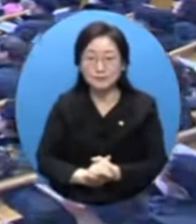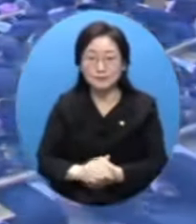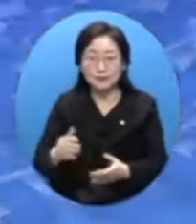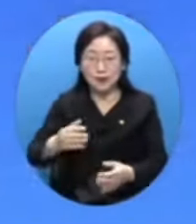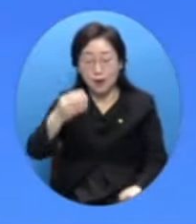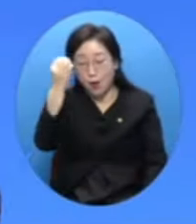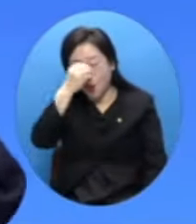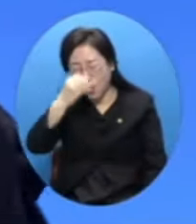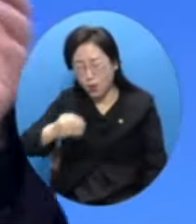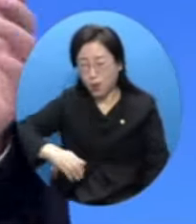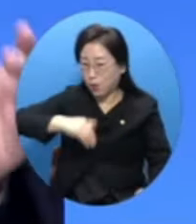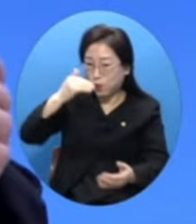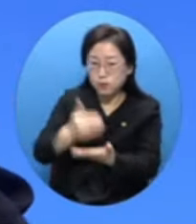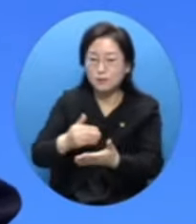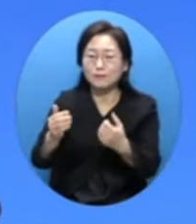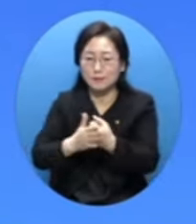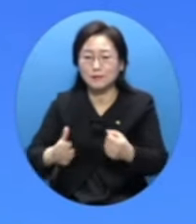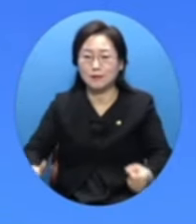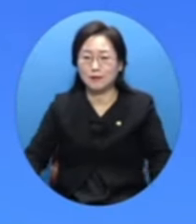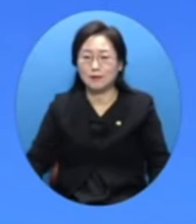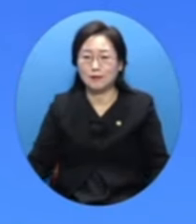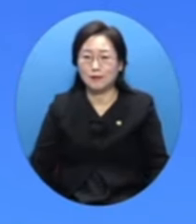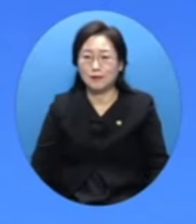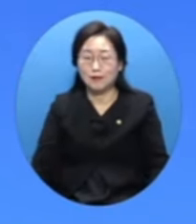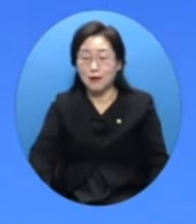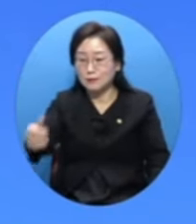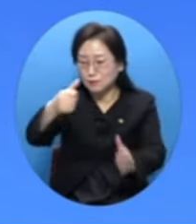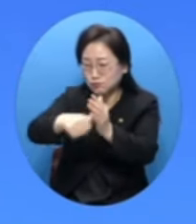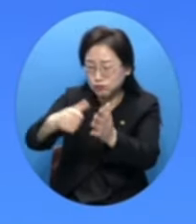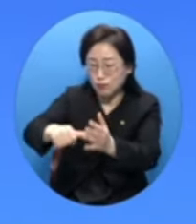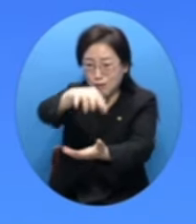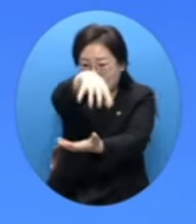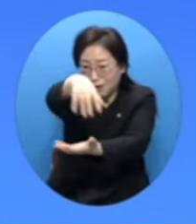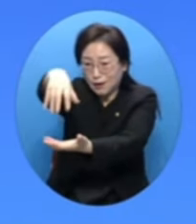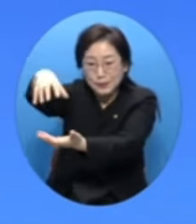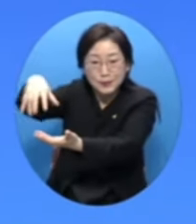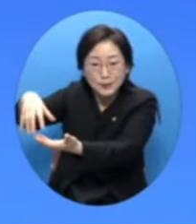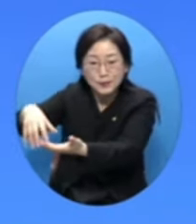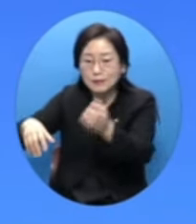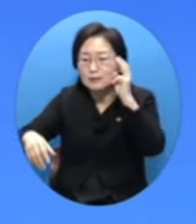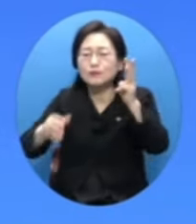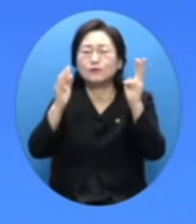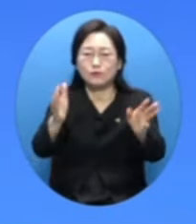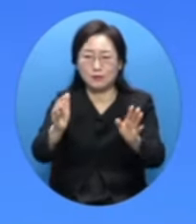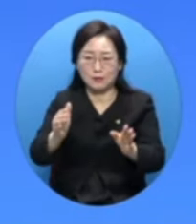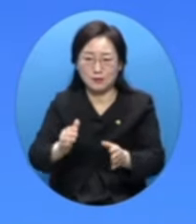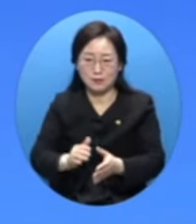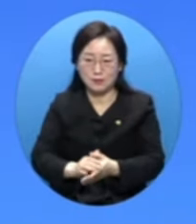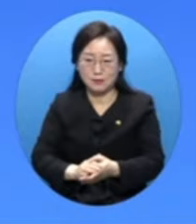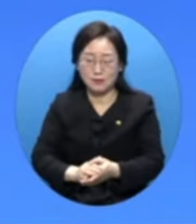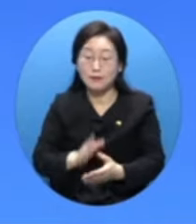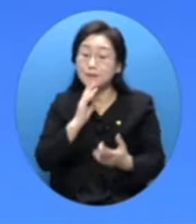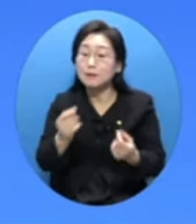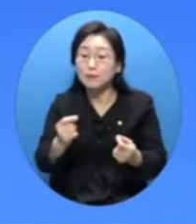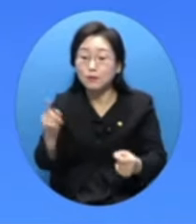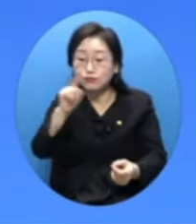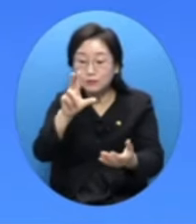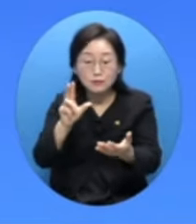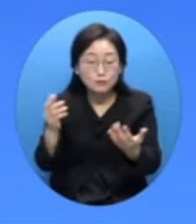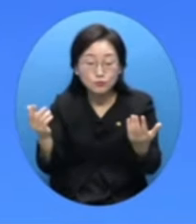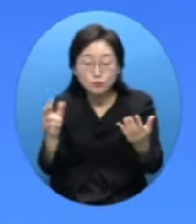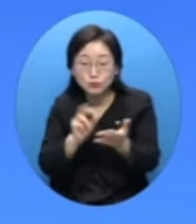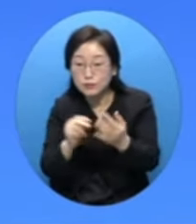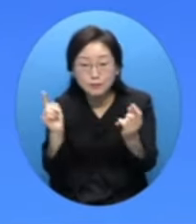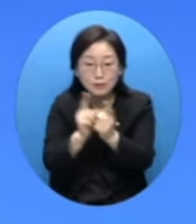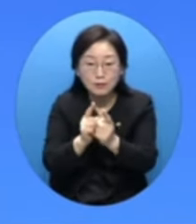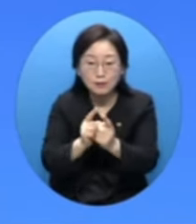얼마나 많은 전리품을 남겨놓았는지 그 거둬들이는 데만 3일이 걸렸다고 그랬습니다. 그렇습니다. 무슨 일을 만나든지